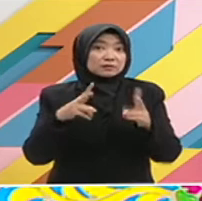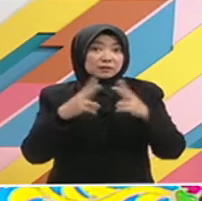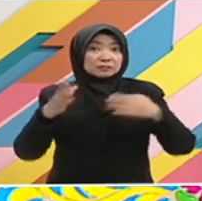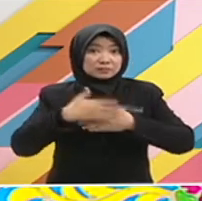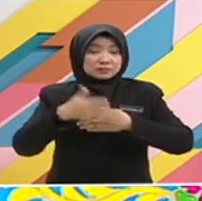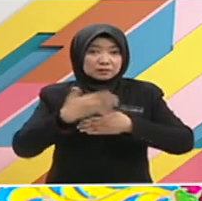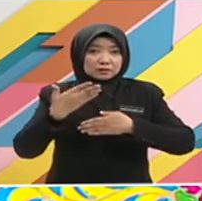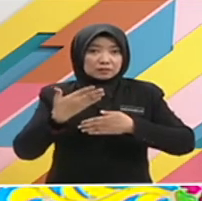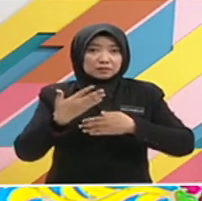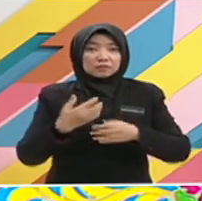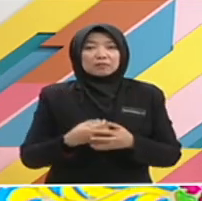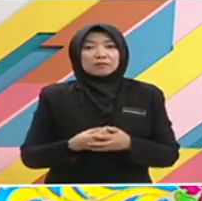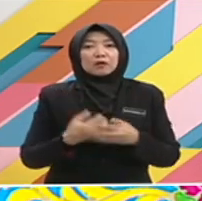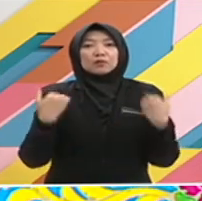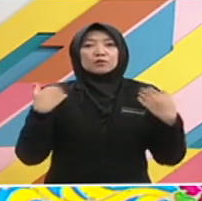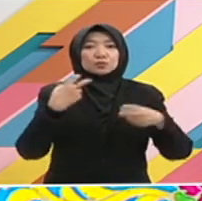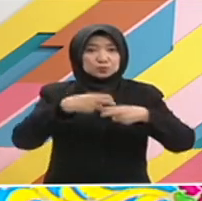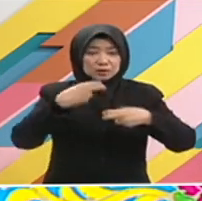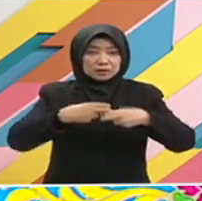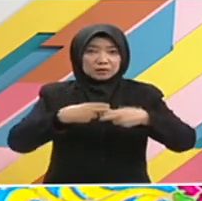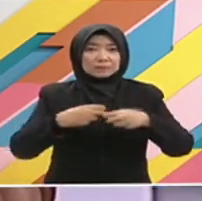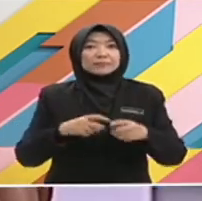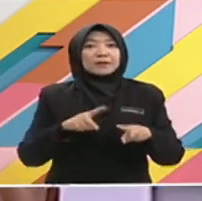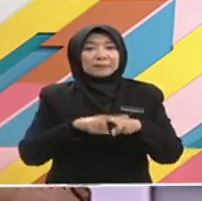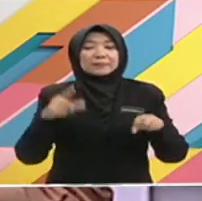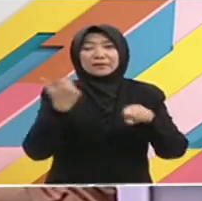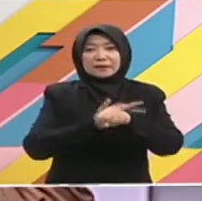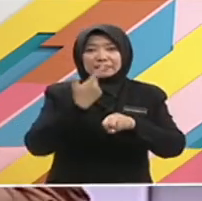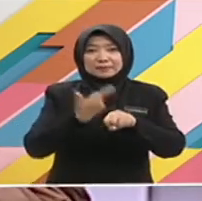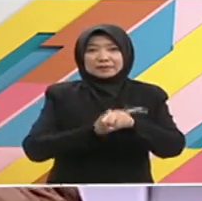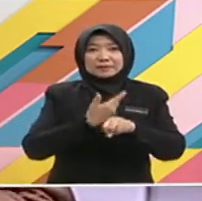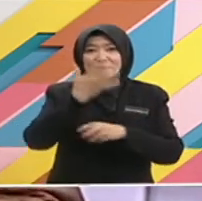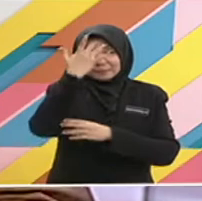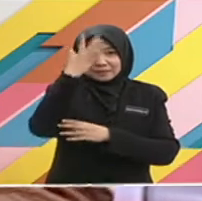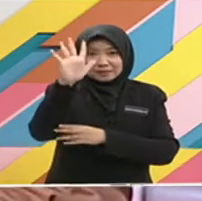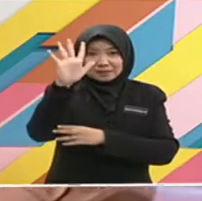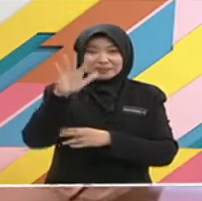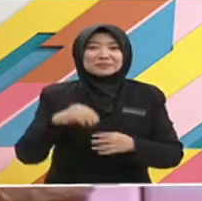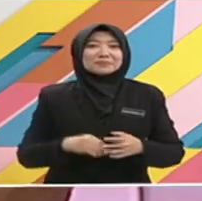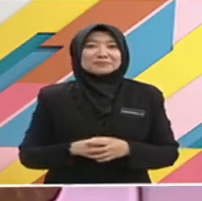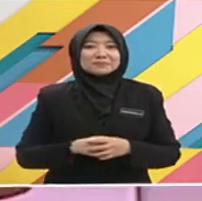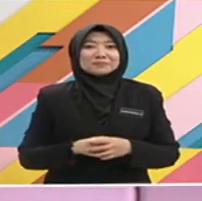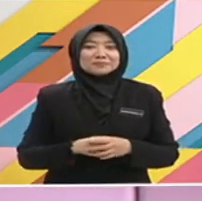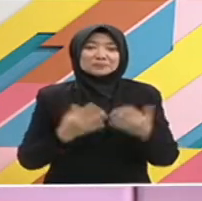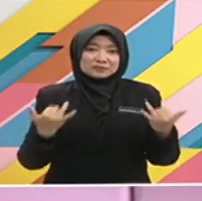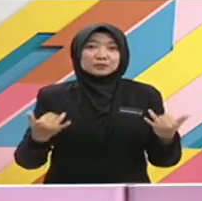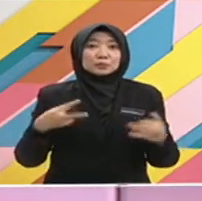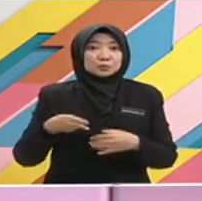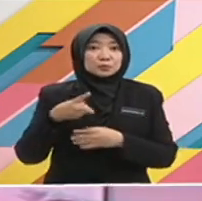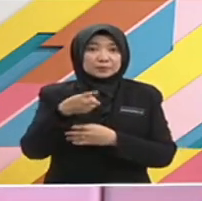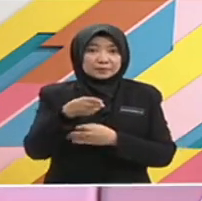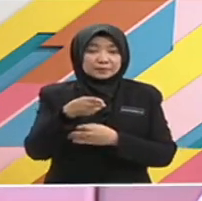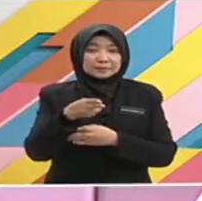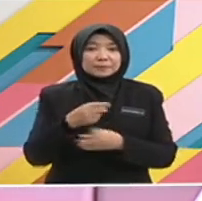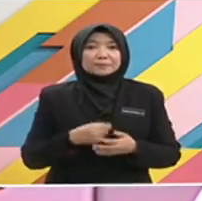Yang ini agak susah sikitlah. Ha, ya. Tapi practice makes perfect. Jadi kita ambil gunting, kita akan guntingkan yang kita telah